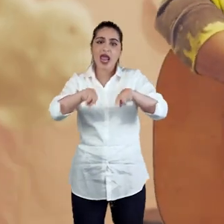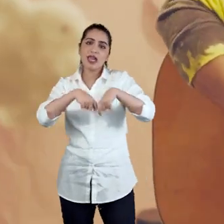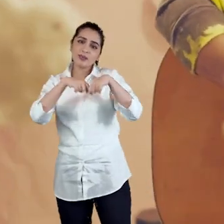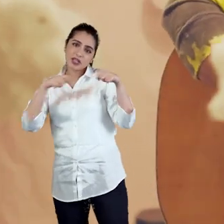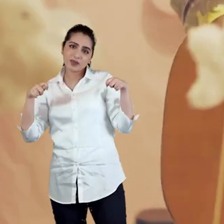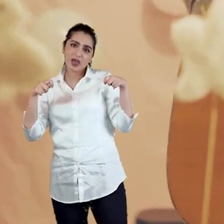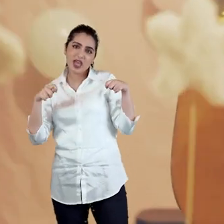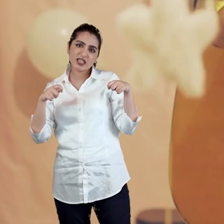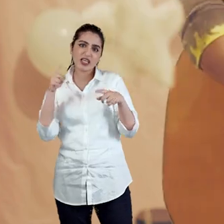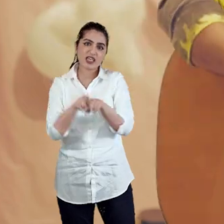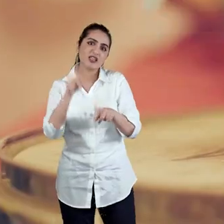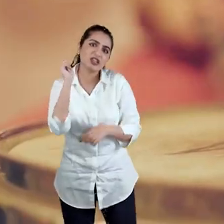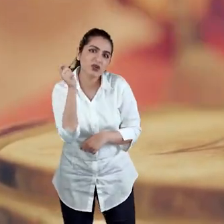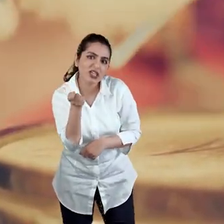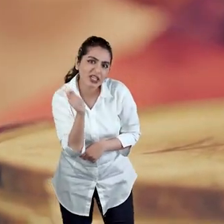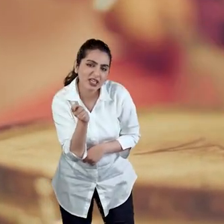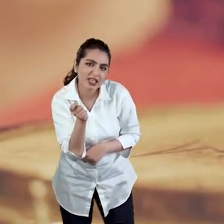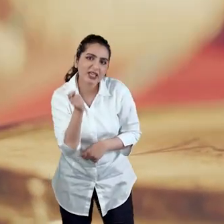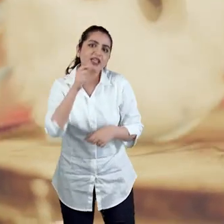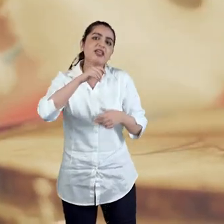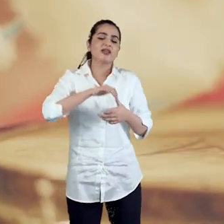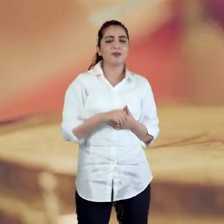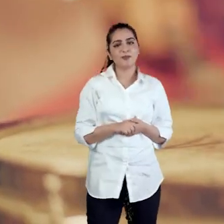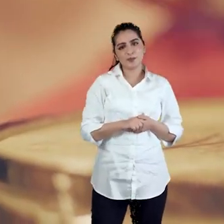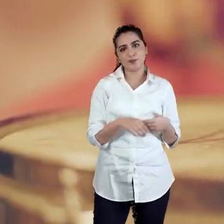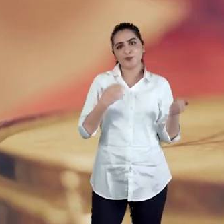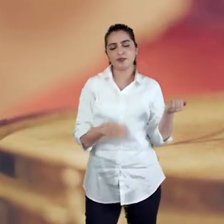उसके तस्मे जैसे सोटी,